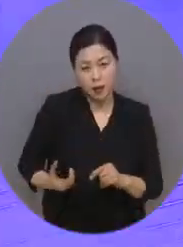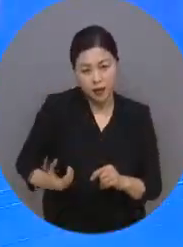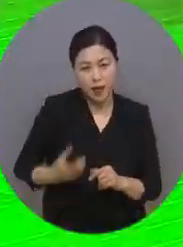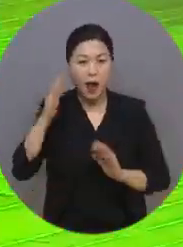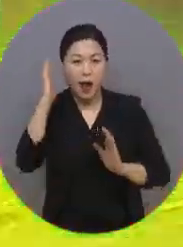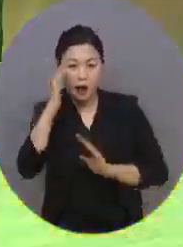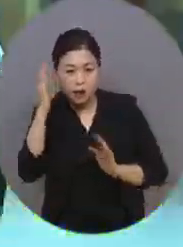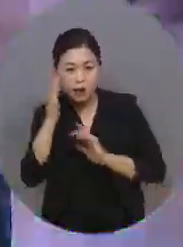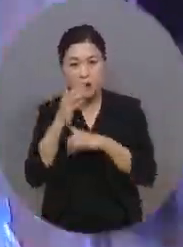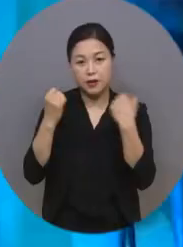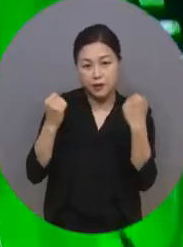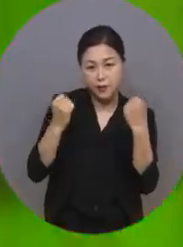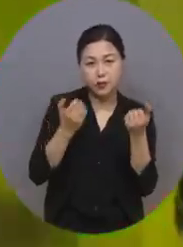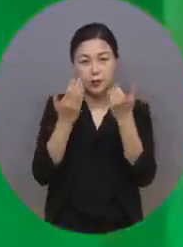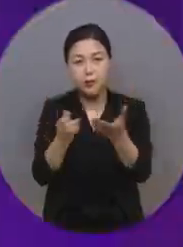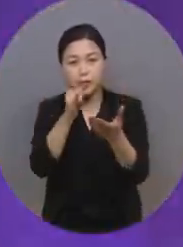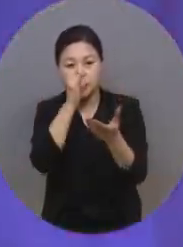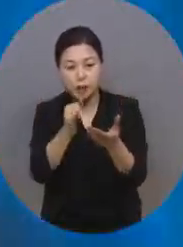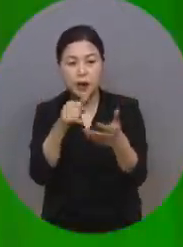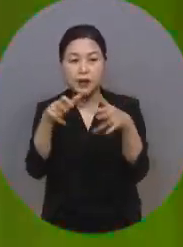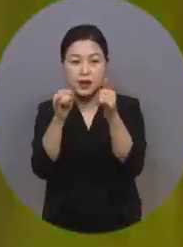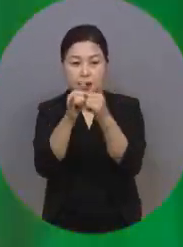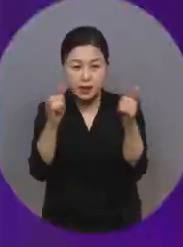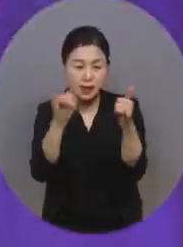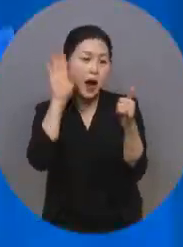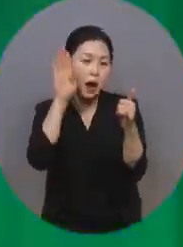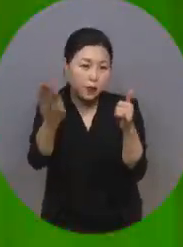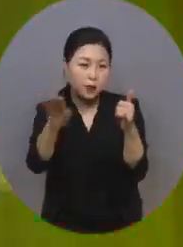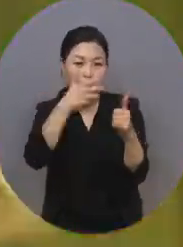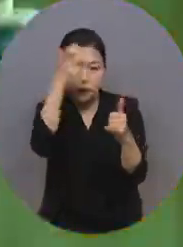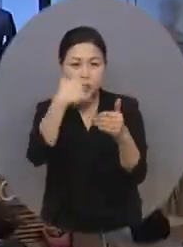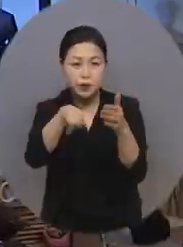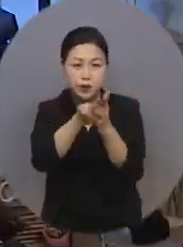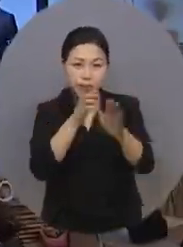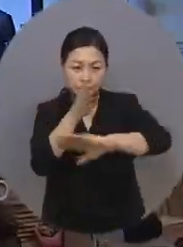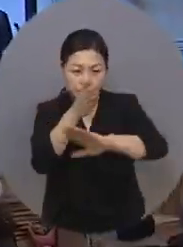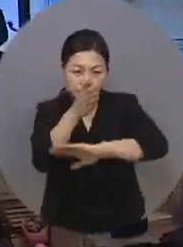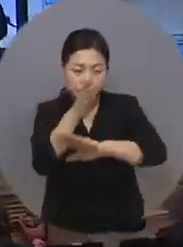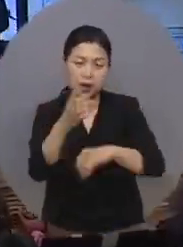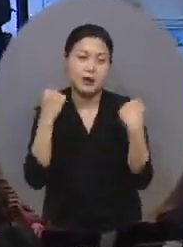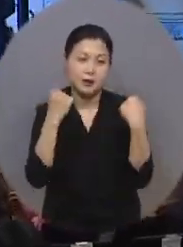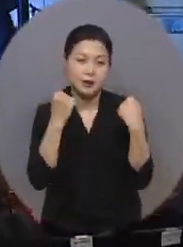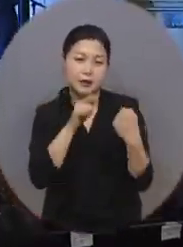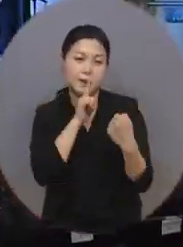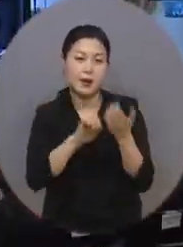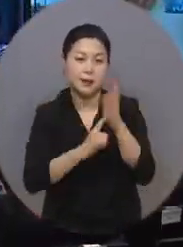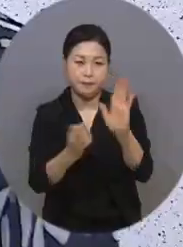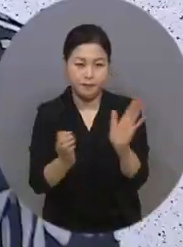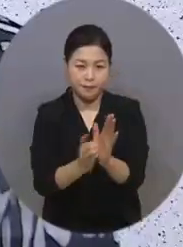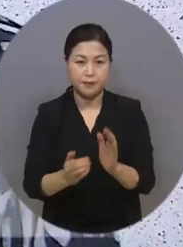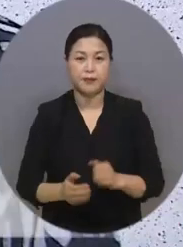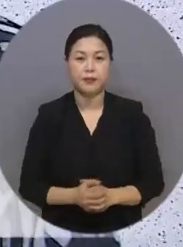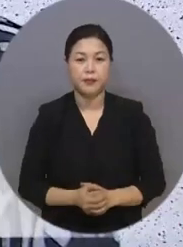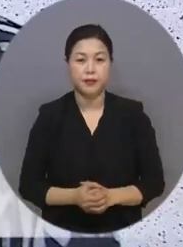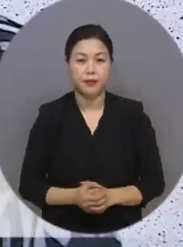한편 앞으로 많은 장애인들이 꿈을 향해 나아가길 바란다는 응원의 메시지를 전했습니다.